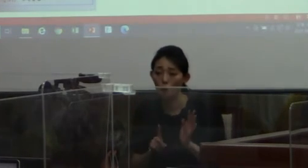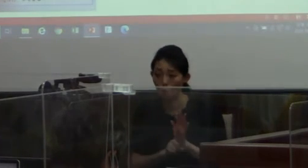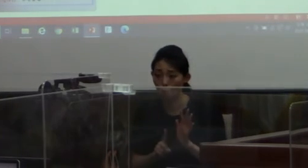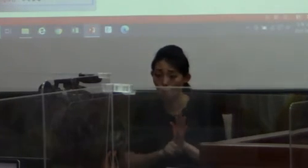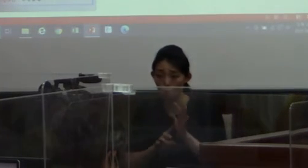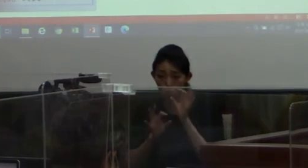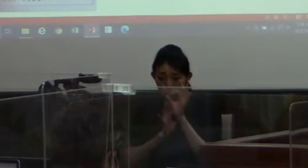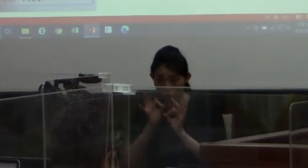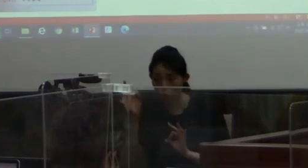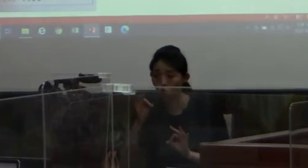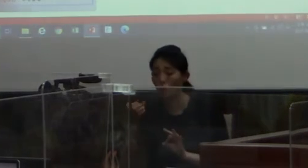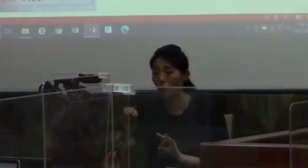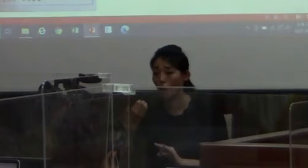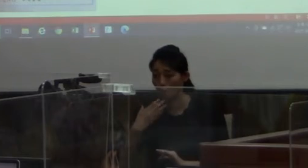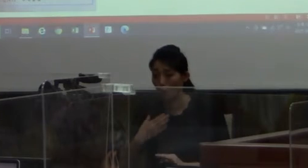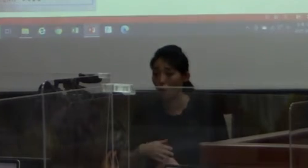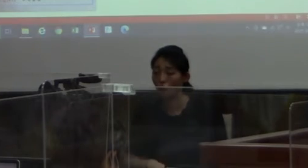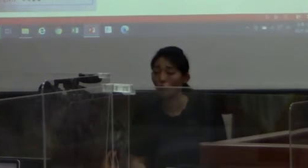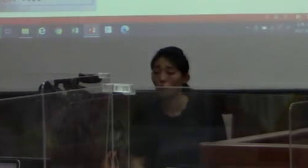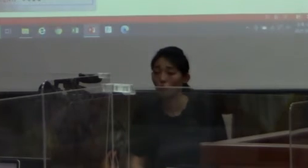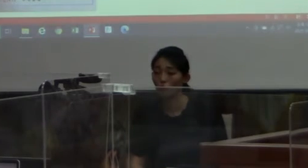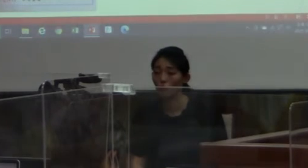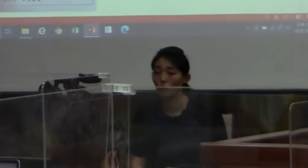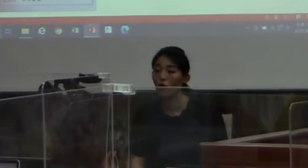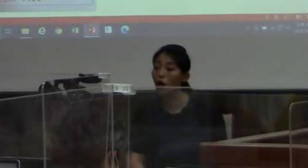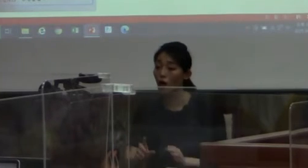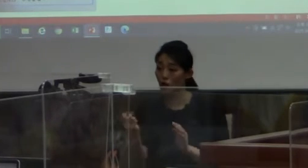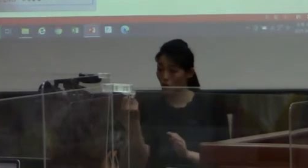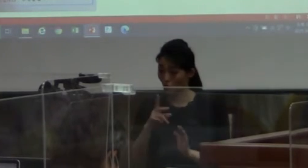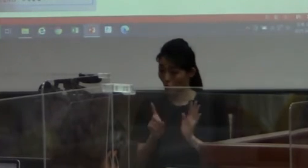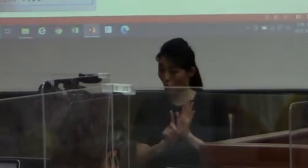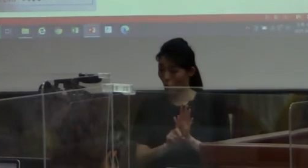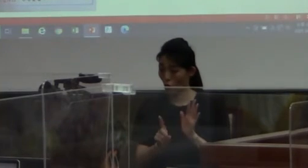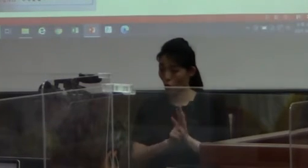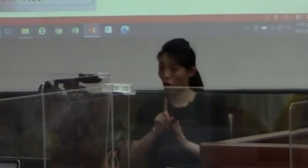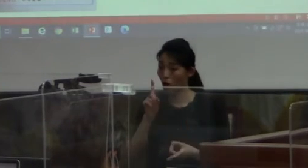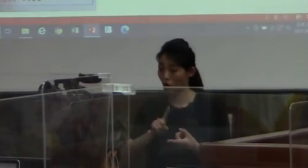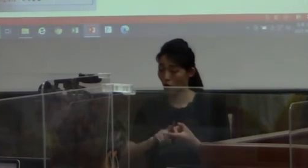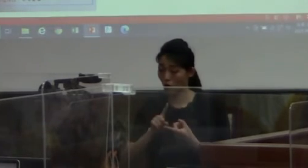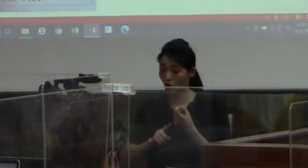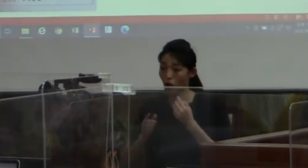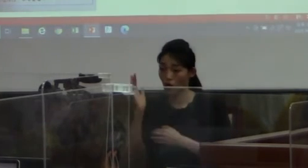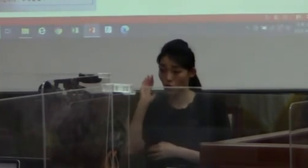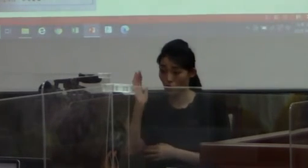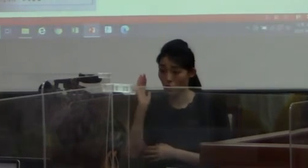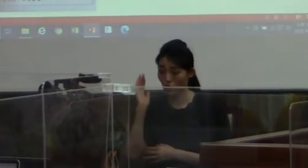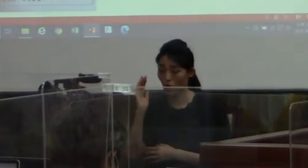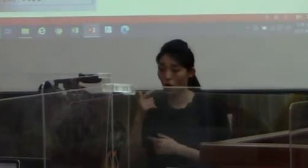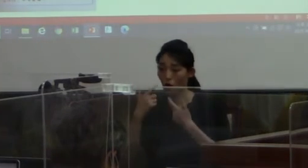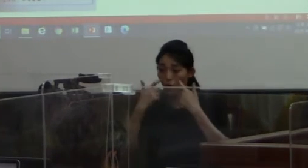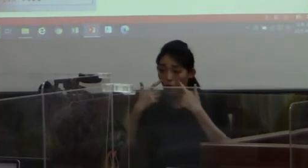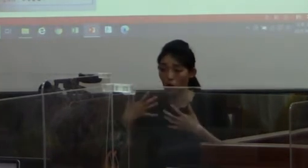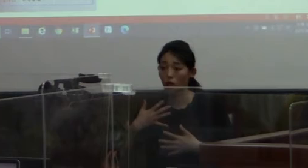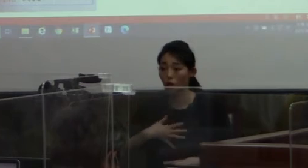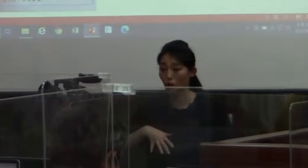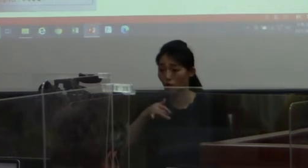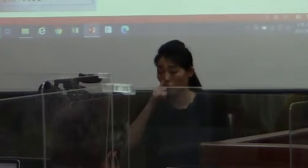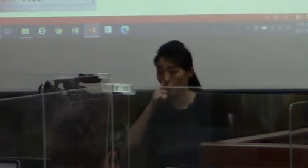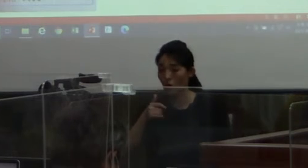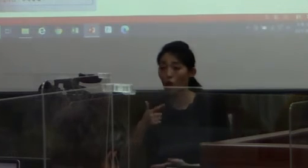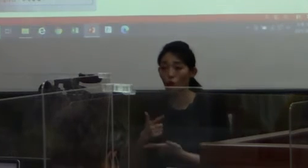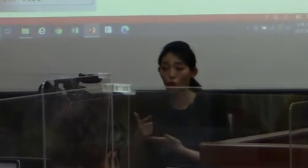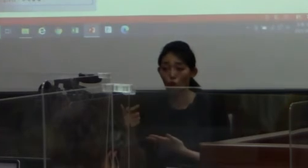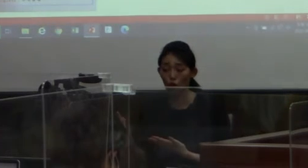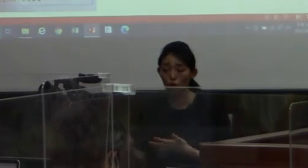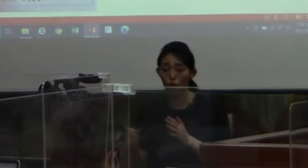실수다. 이렇게 나왔거든요. 그 재공고에 대한 이야기를 확실히 좀 알고 계셔야 되는데 부총장께서는